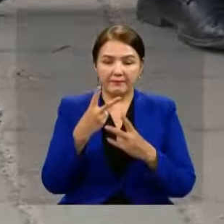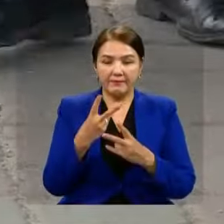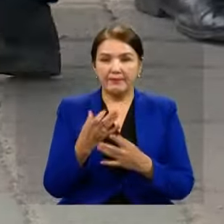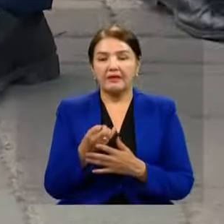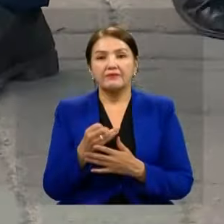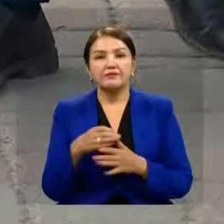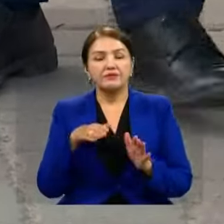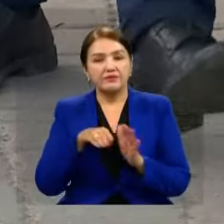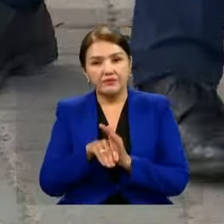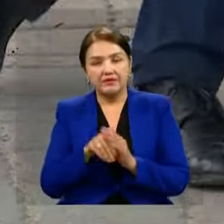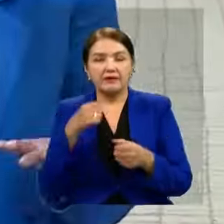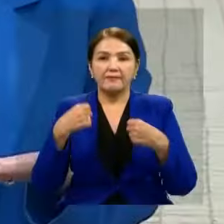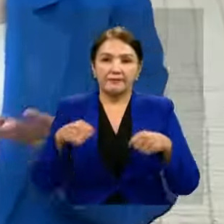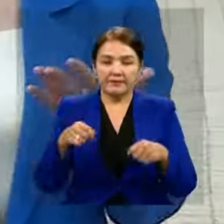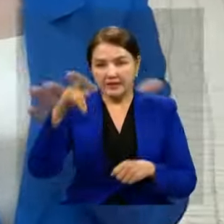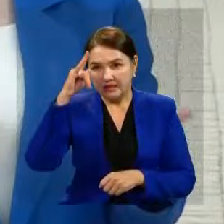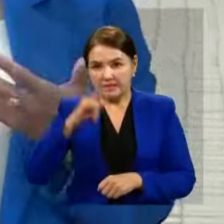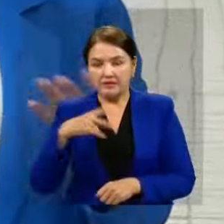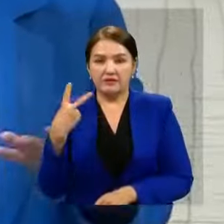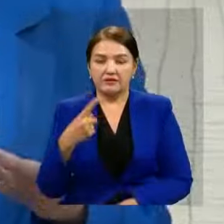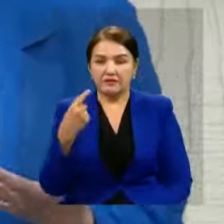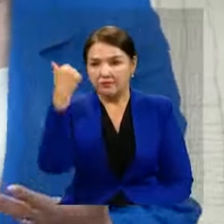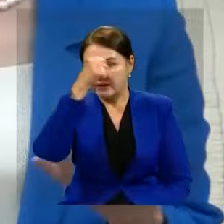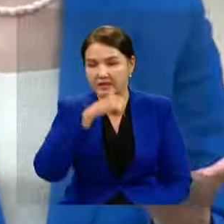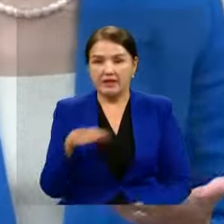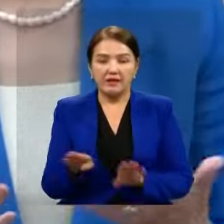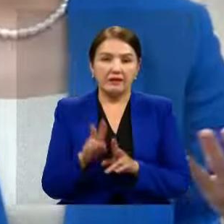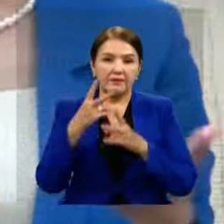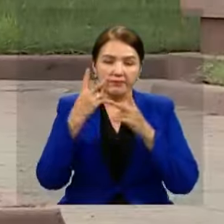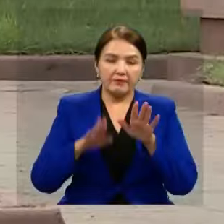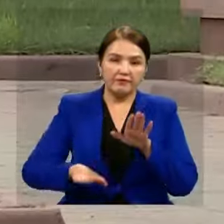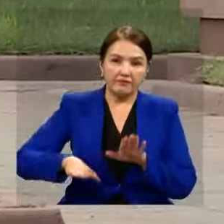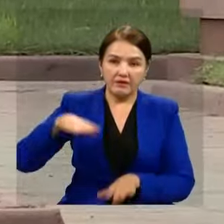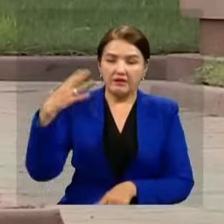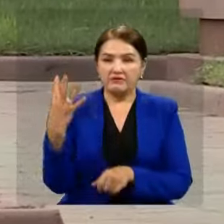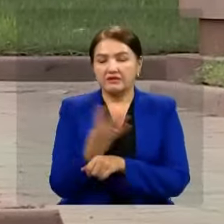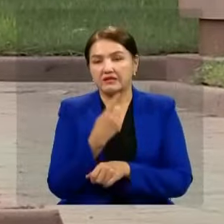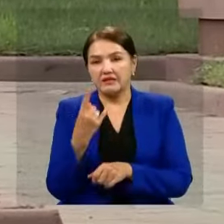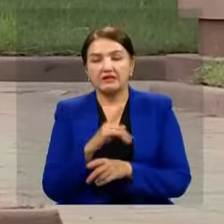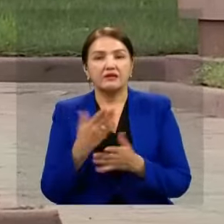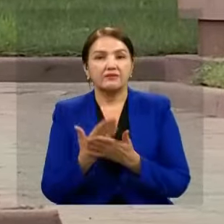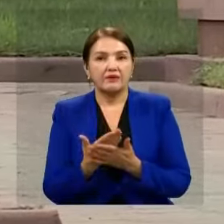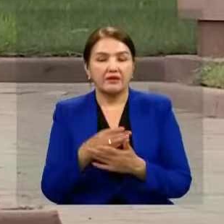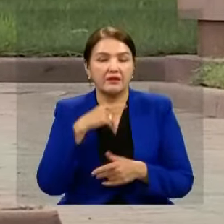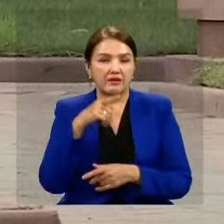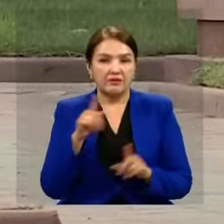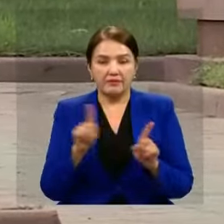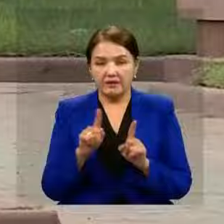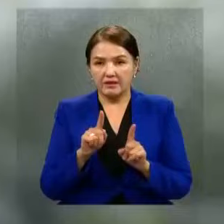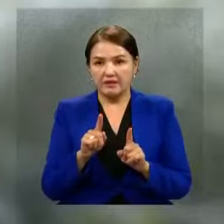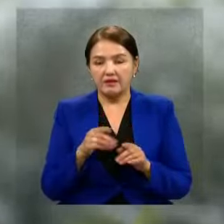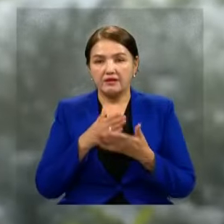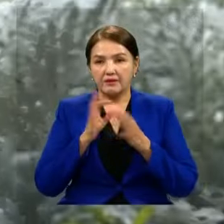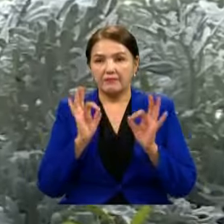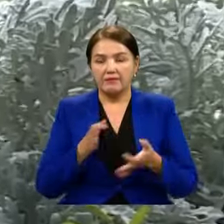валовой внутренней продукции. В Казахстане за 21 год этот показатель вырос почти в 4 раза. То есть это говорит о том, что страна